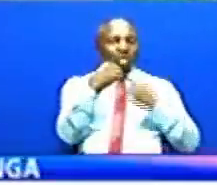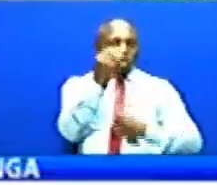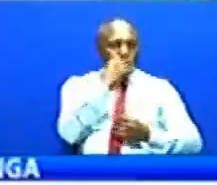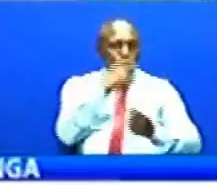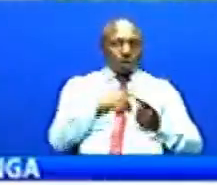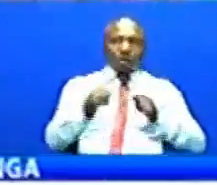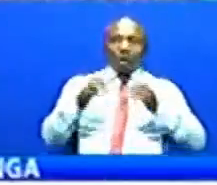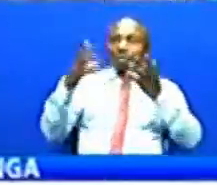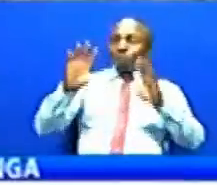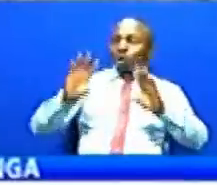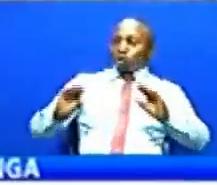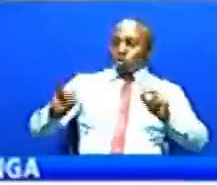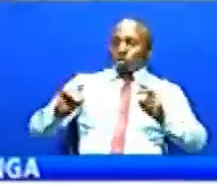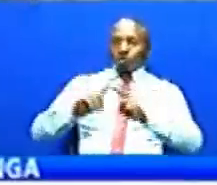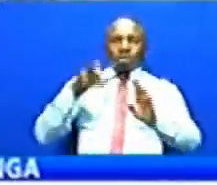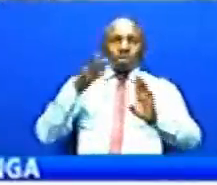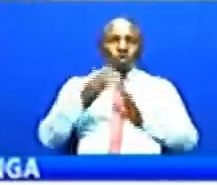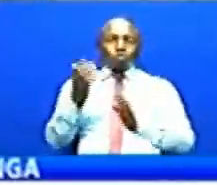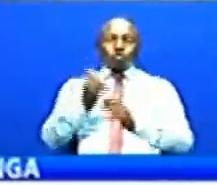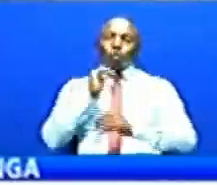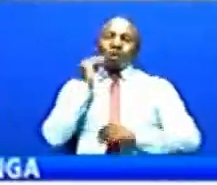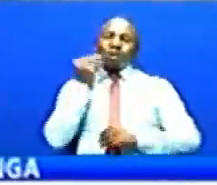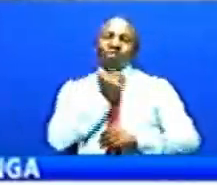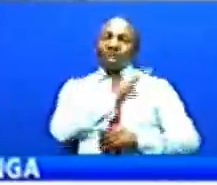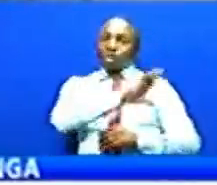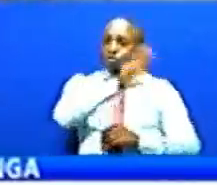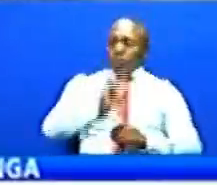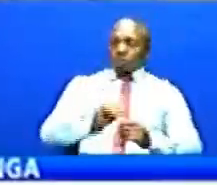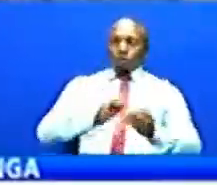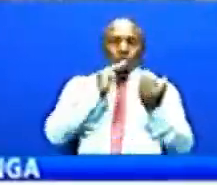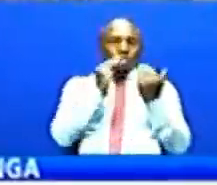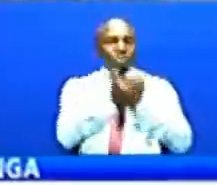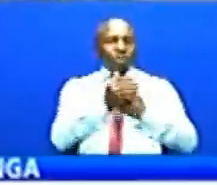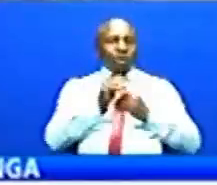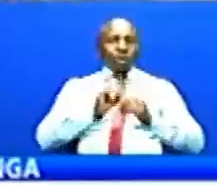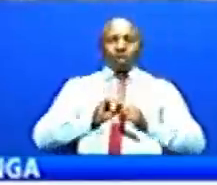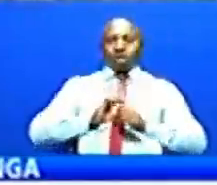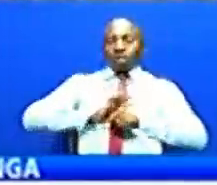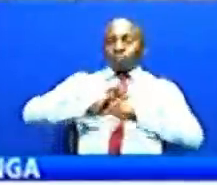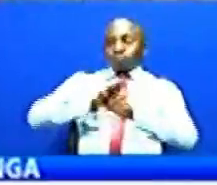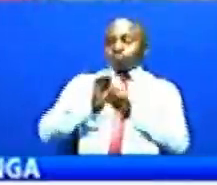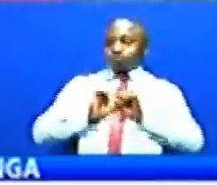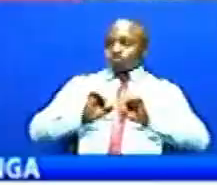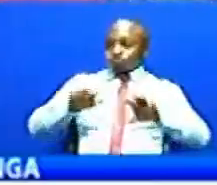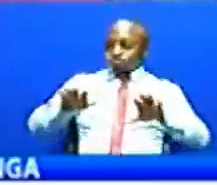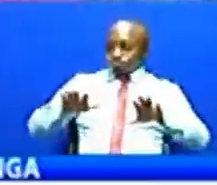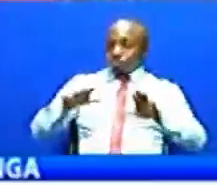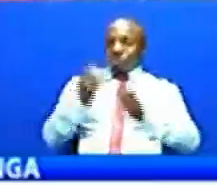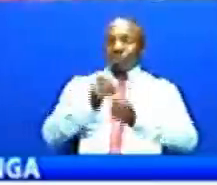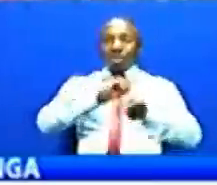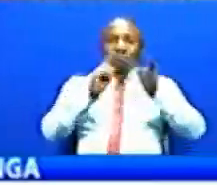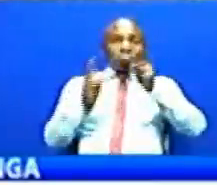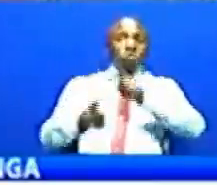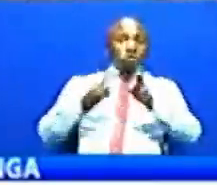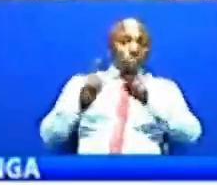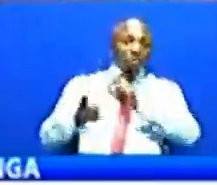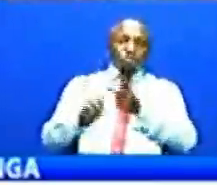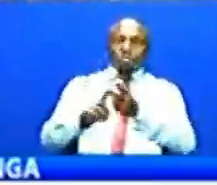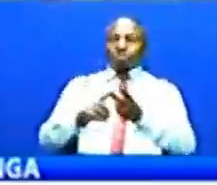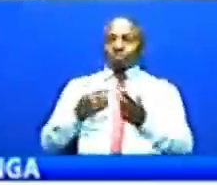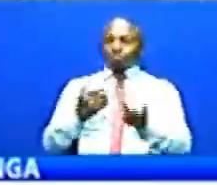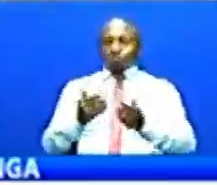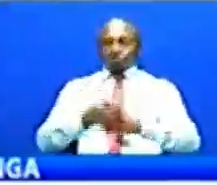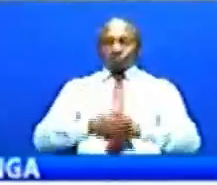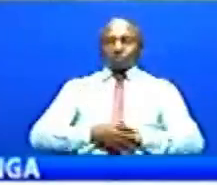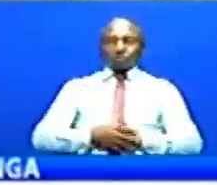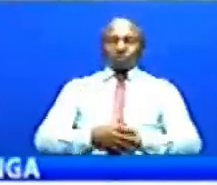stili wananchi hao, huku akichukua tahadhari zote za kujikinga na maradhi ya kuambukiza ikiwemo kipindupindu na